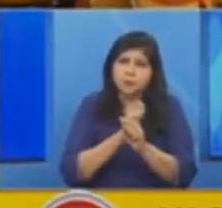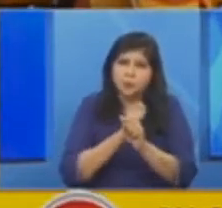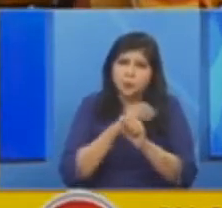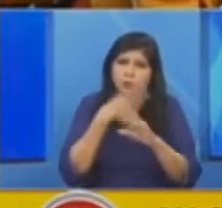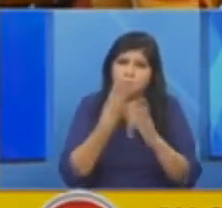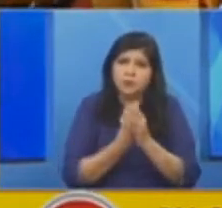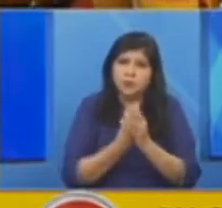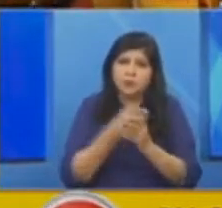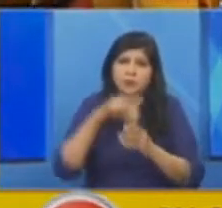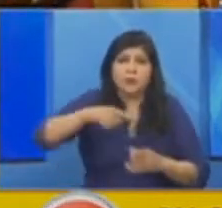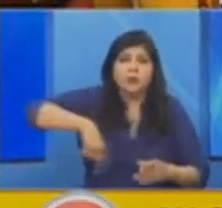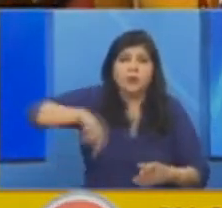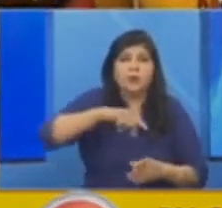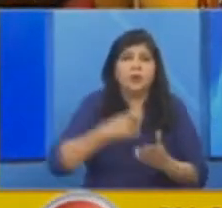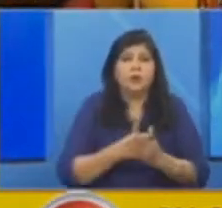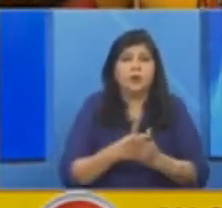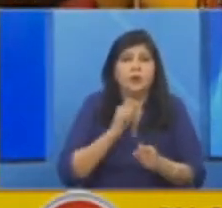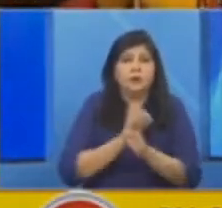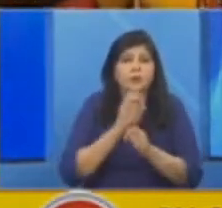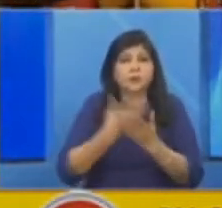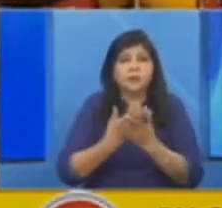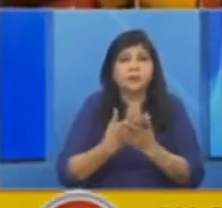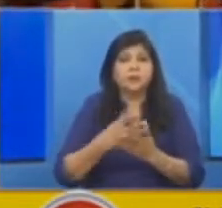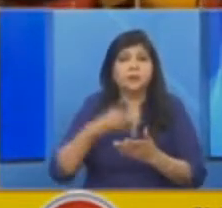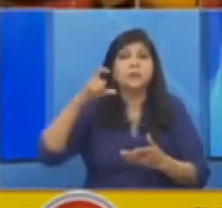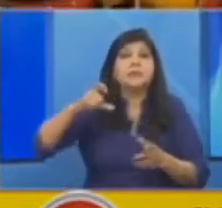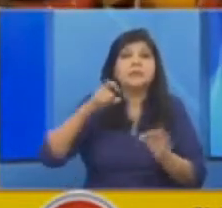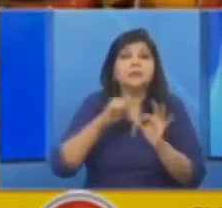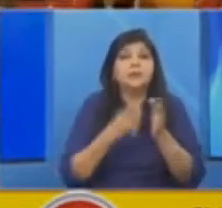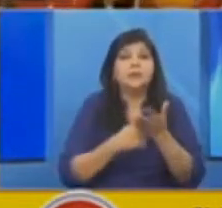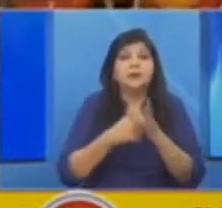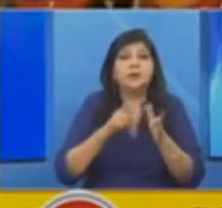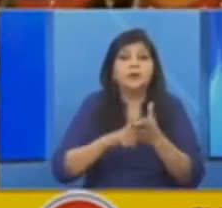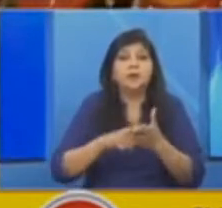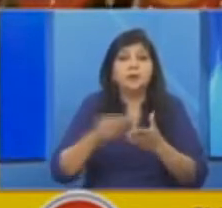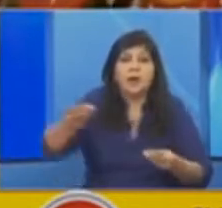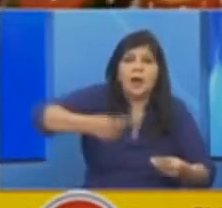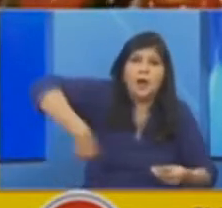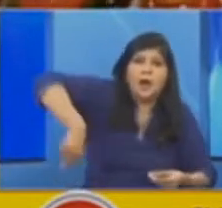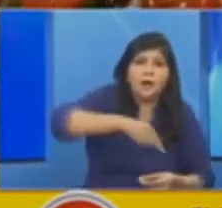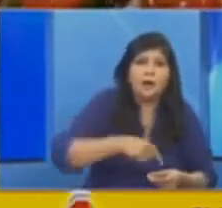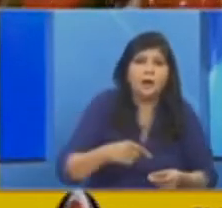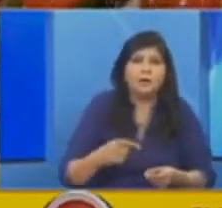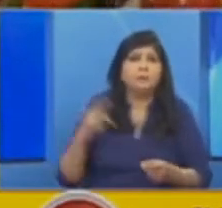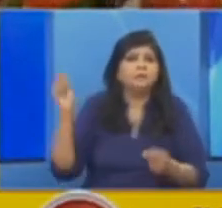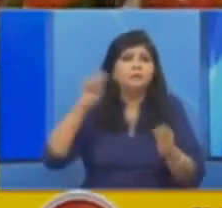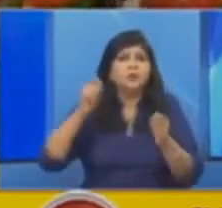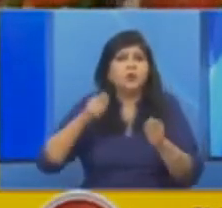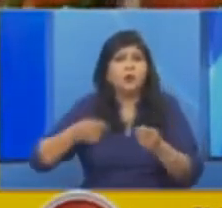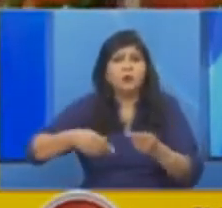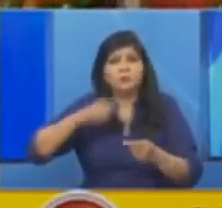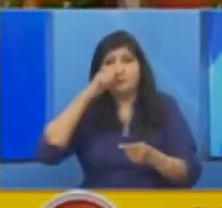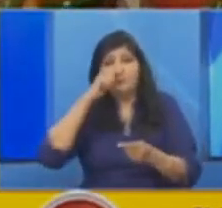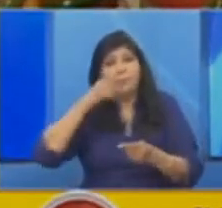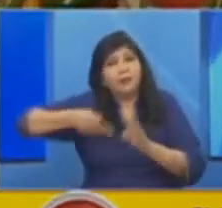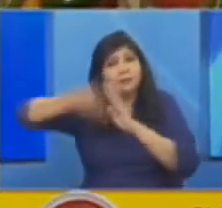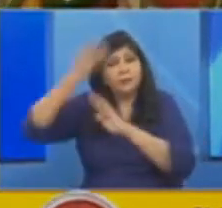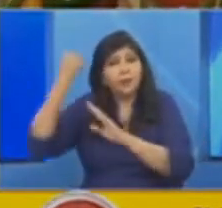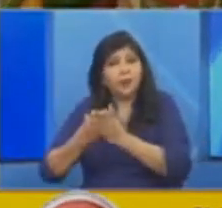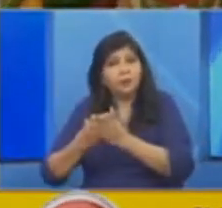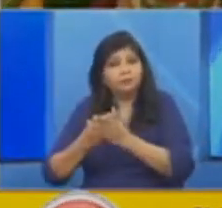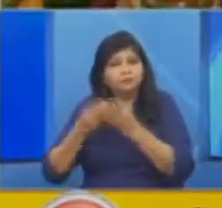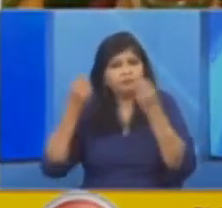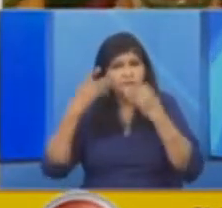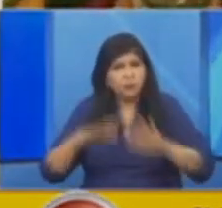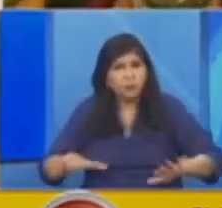कोपक का टॉइस बनाकर सीवी राजू ने स्थानिये खिलोनों की खोई हुई गरिमा को वापस ला